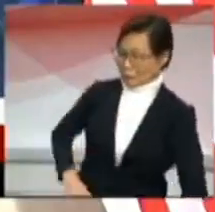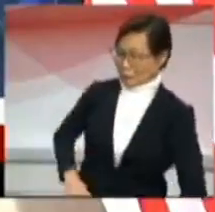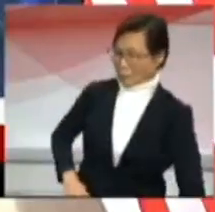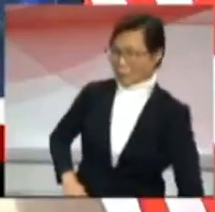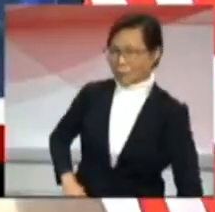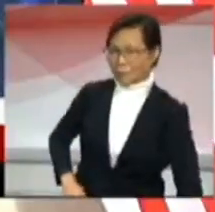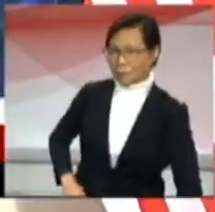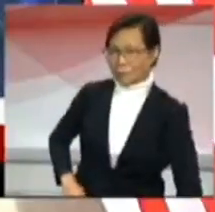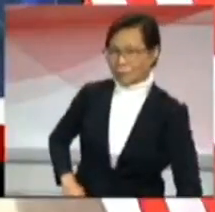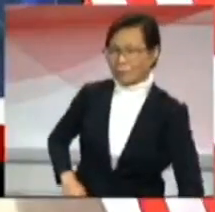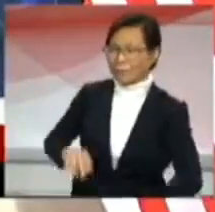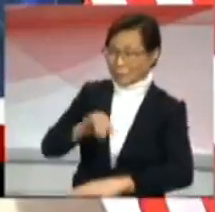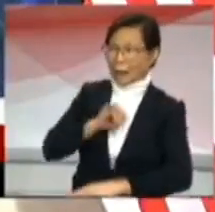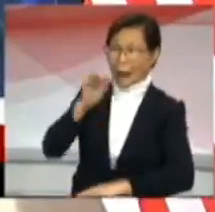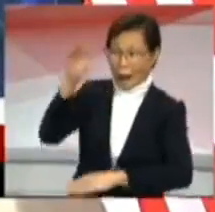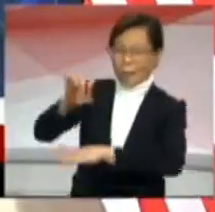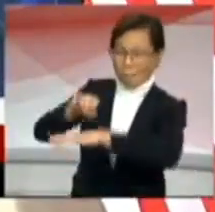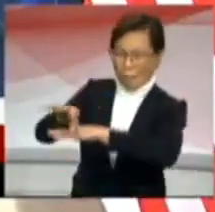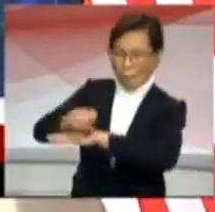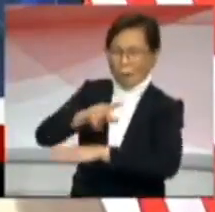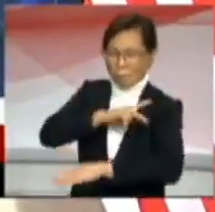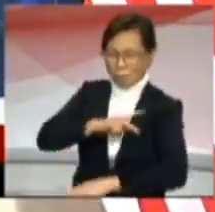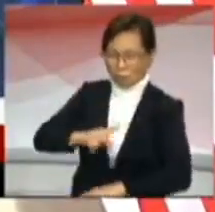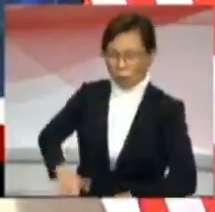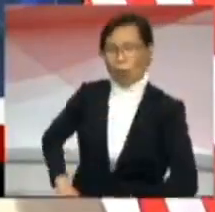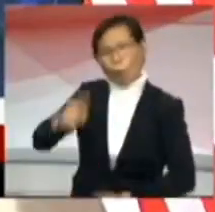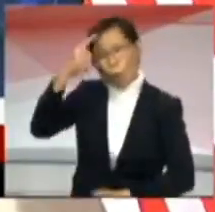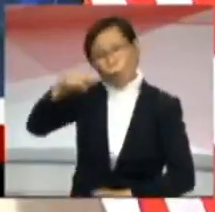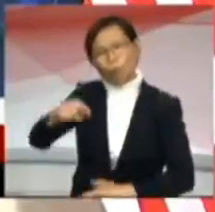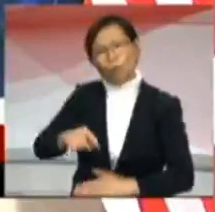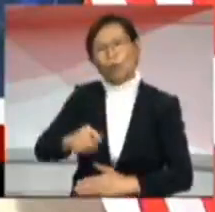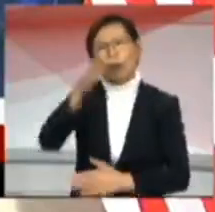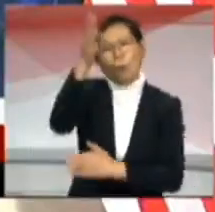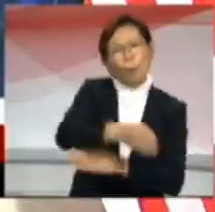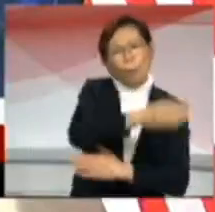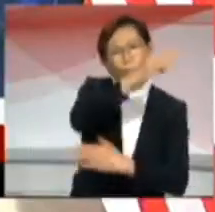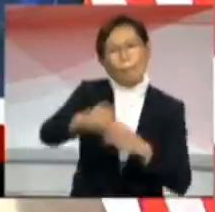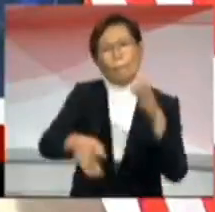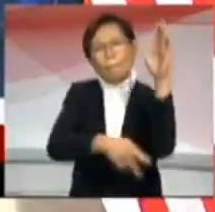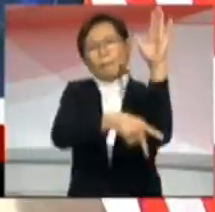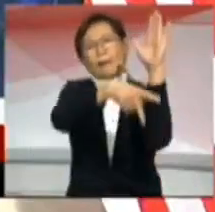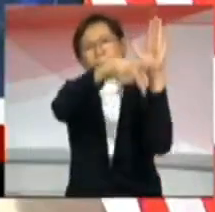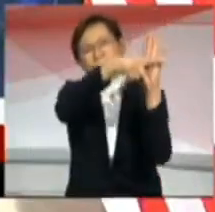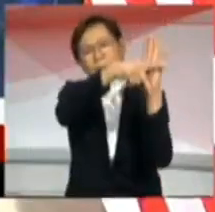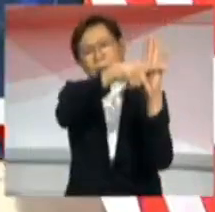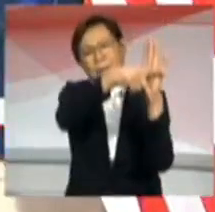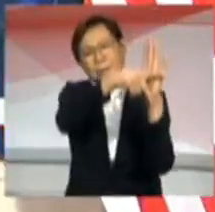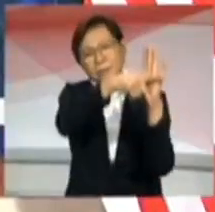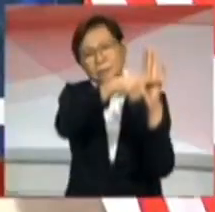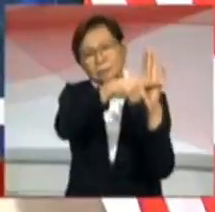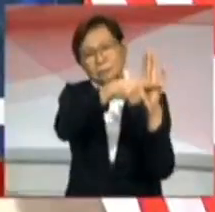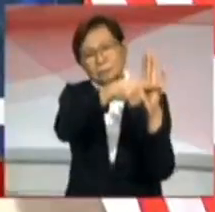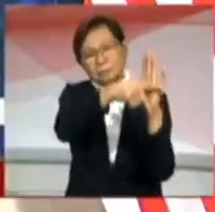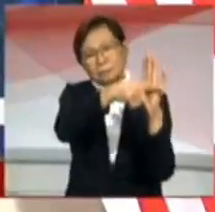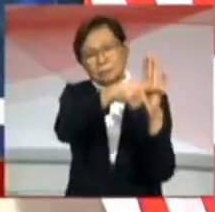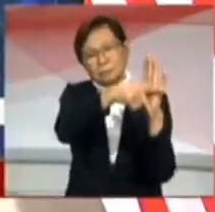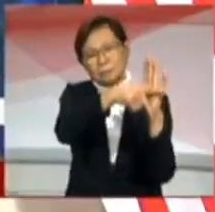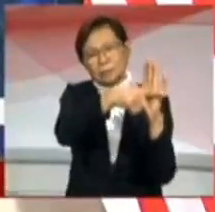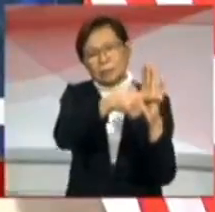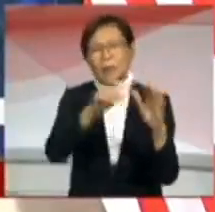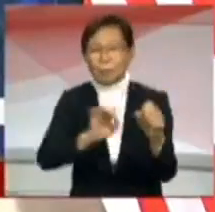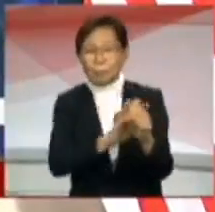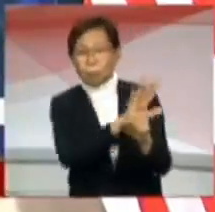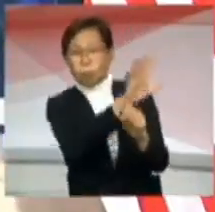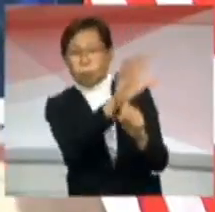Sri Paduka Baginda yang depan Agung untuk membubarkan parlemen sebaik saja penularan wabah